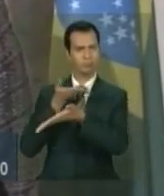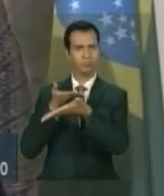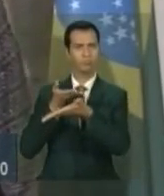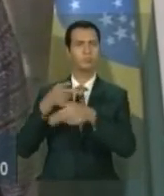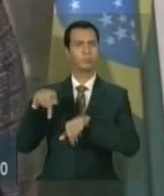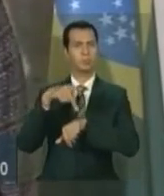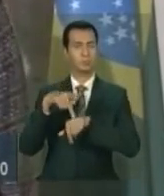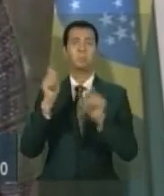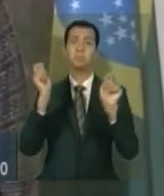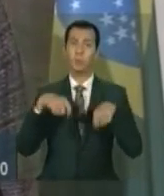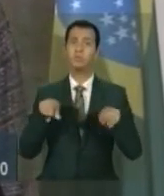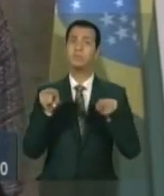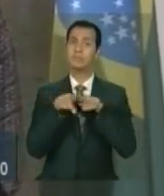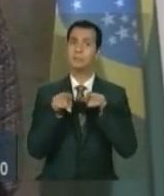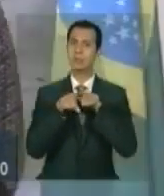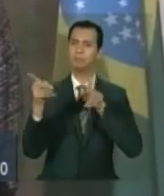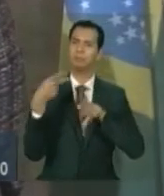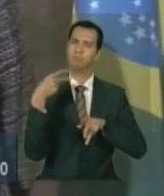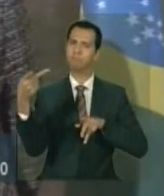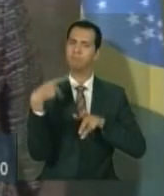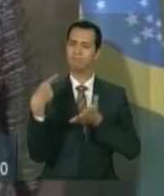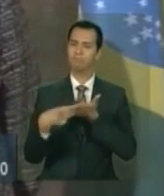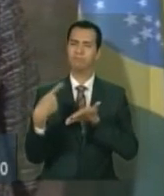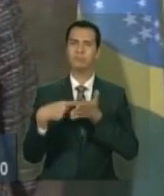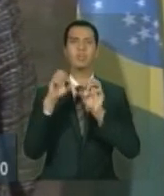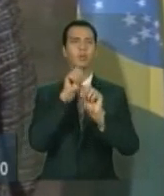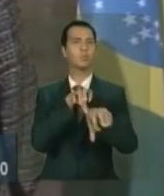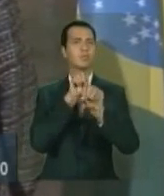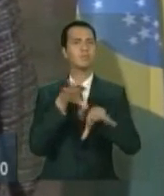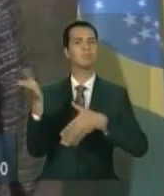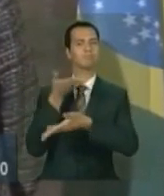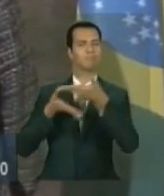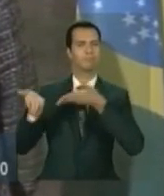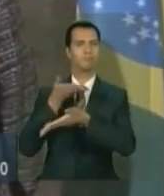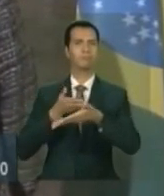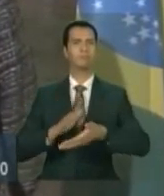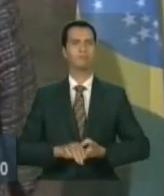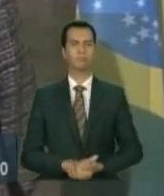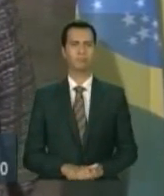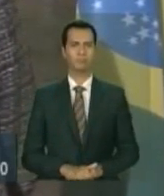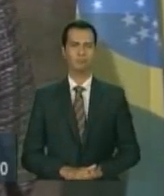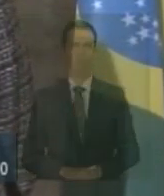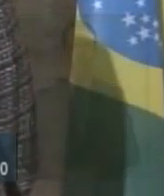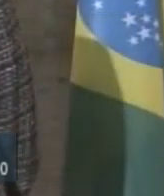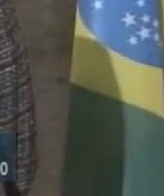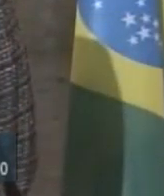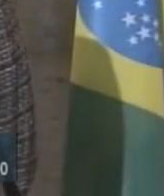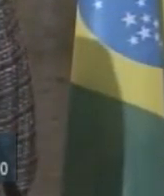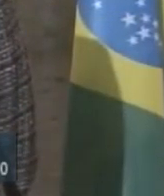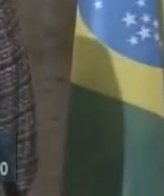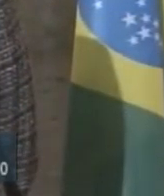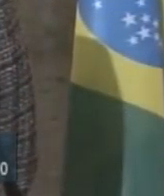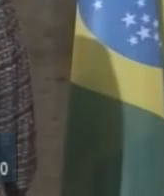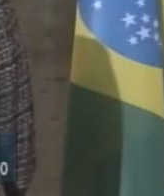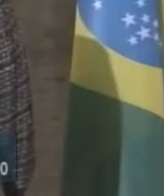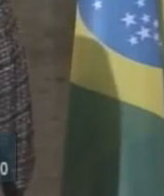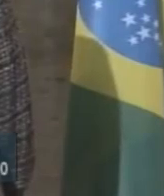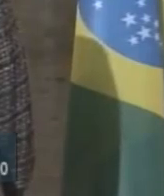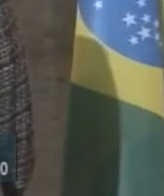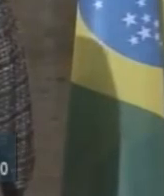da educação. Смятам също така, че има много голяма възможност да сближим позициите и сътрудничеството си в сферата